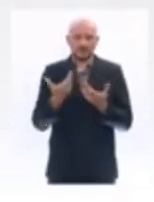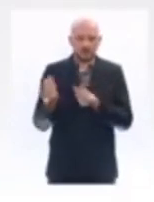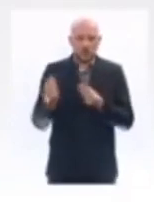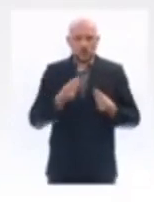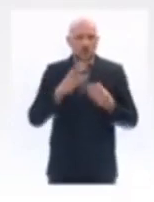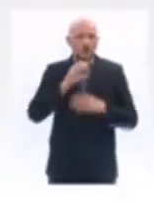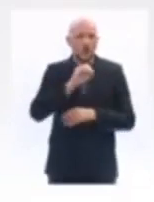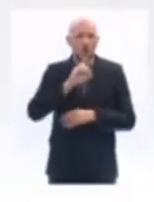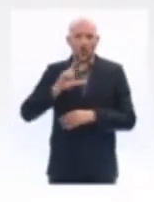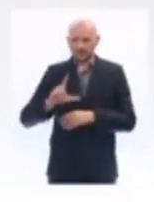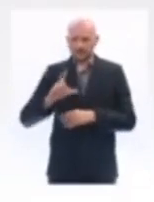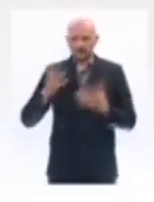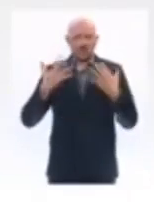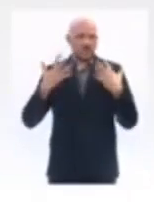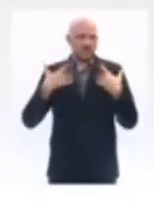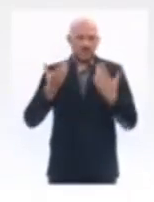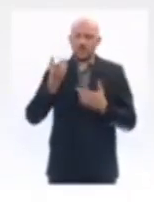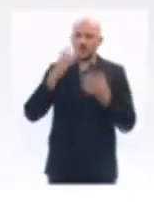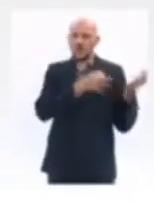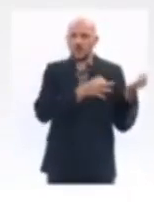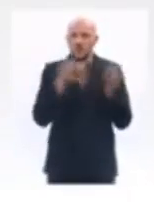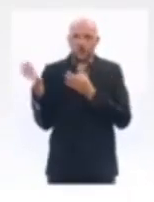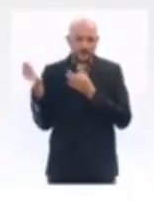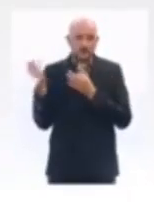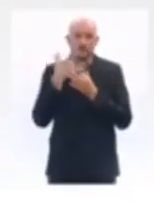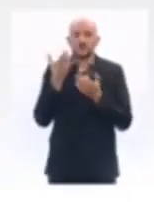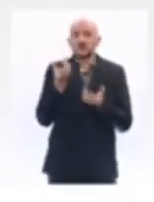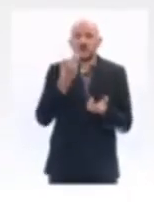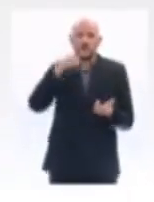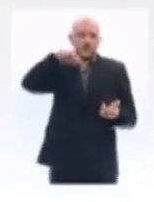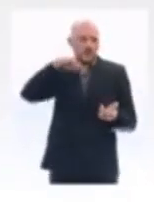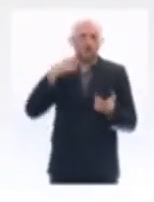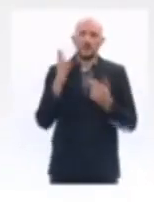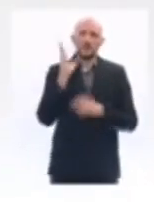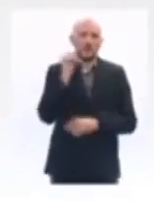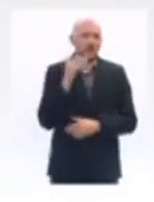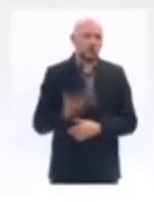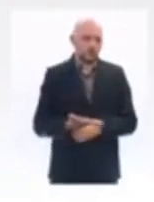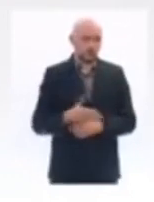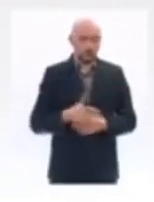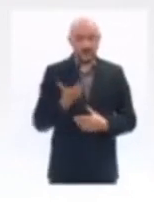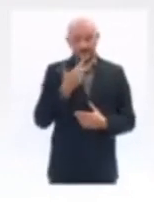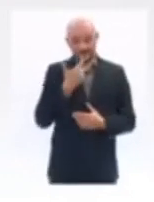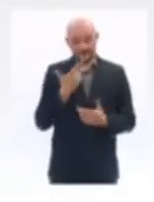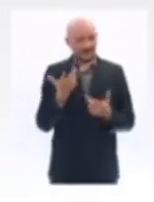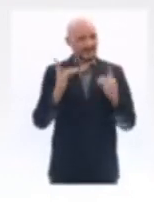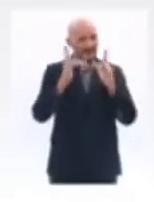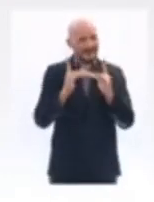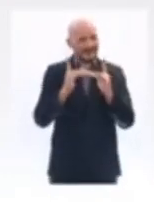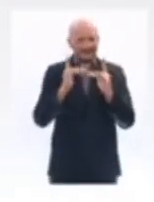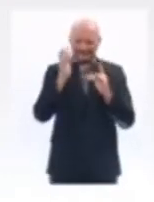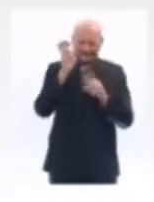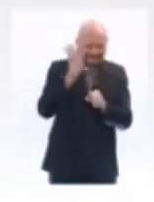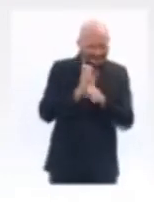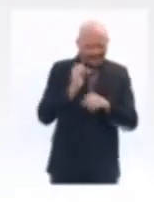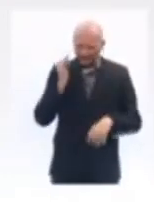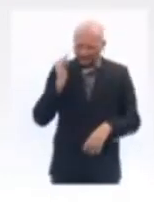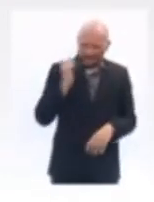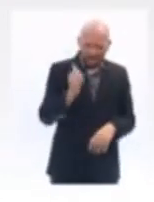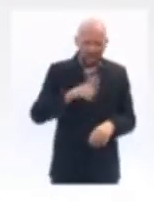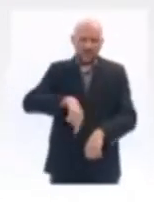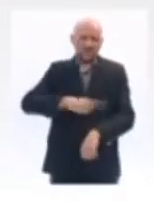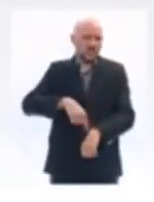les mesures prises pour freiner la circulation du virus, souvenez-vous de Marseille, d'autres métropoles, avec des mesures précoces qui ont été mises en place, qui ont permis d'avoir un effet.